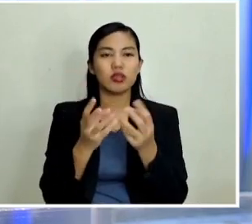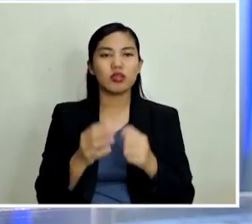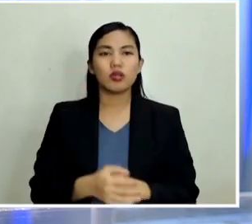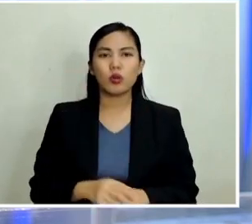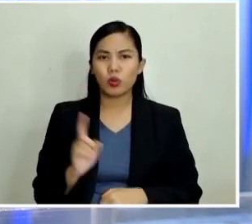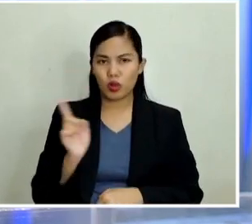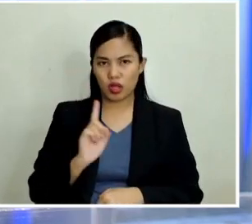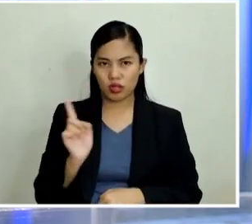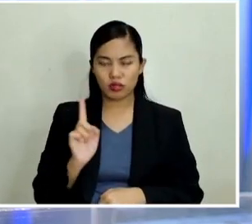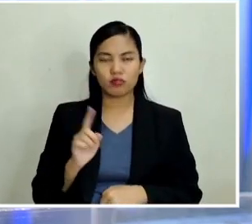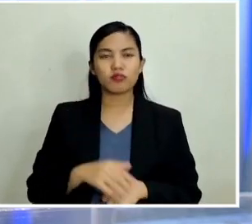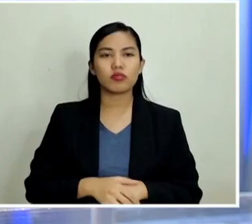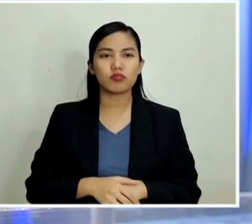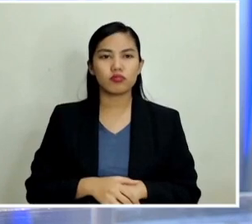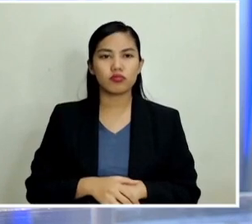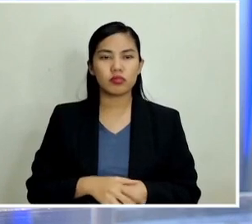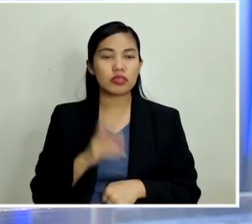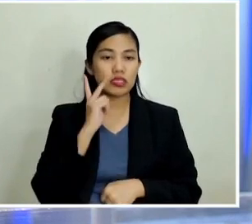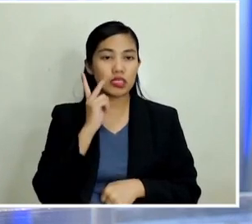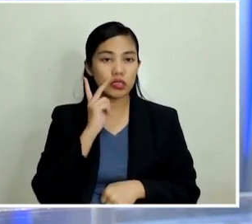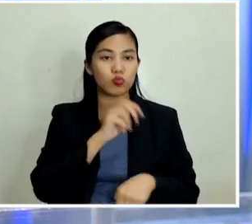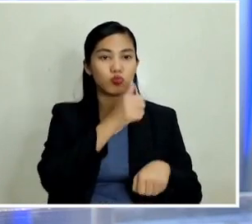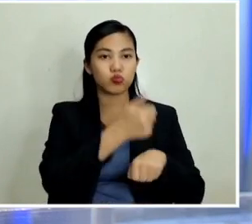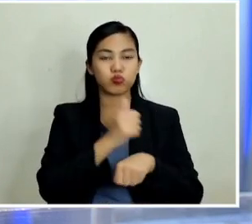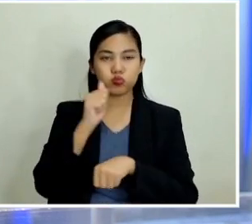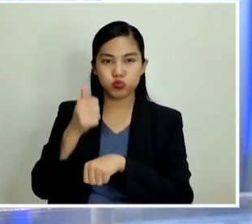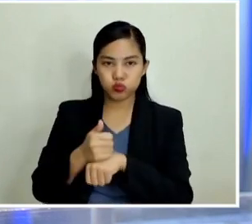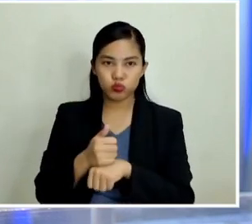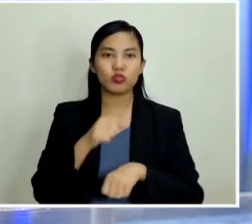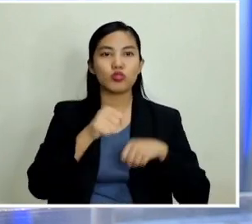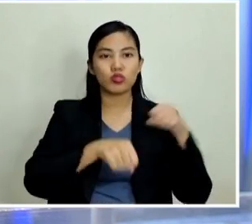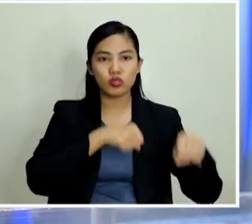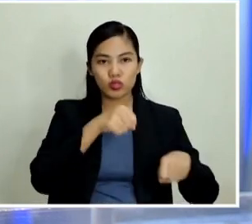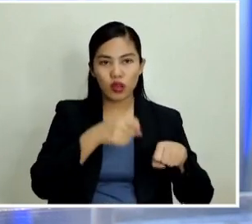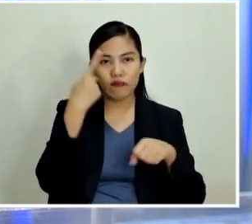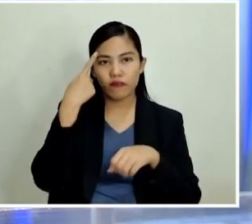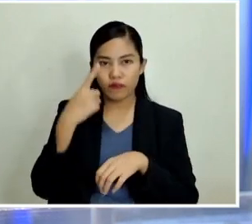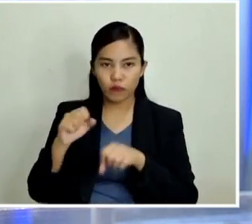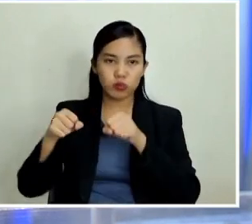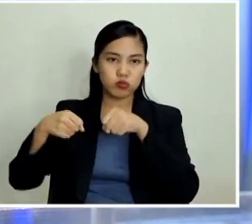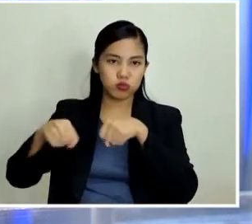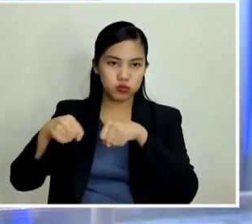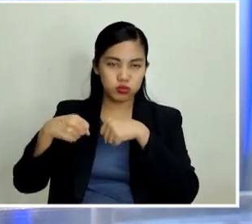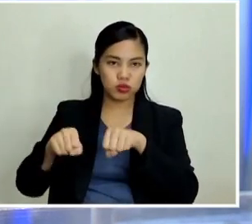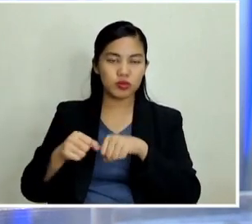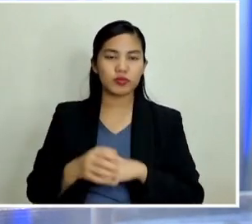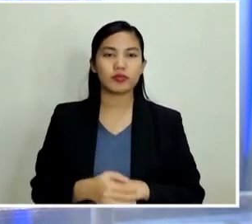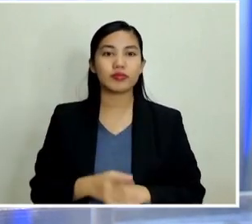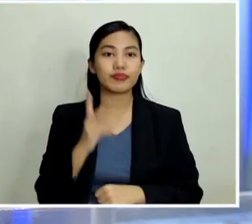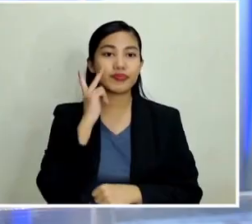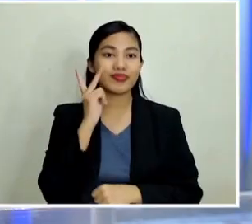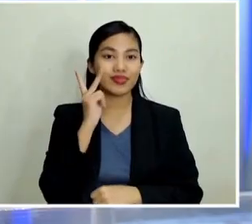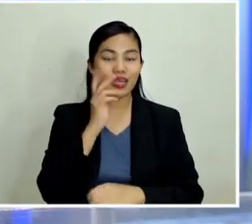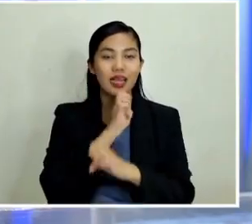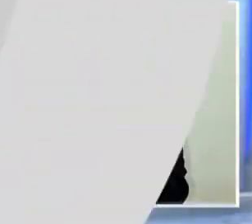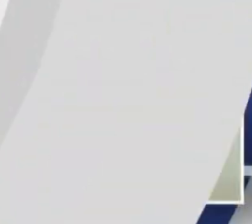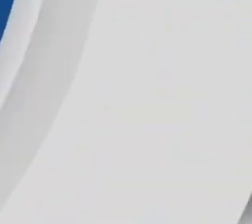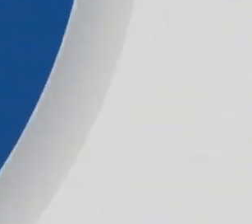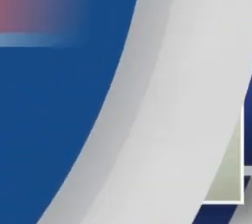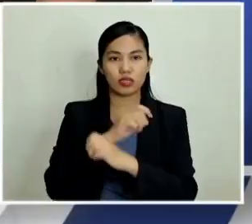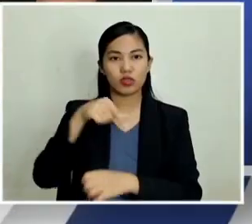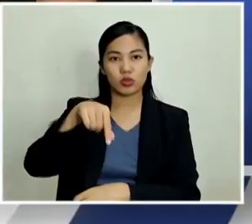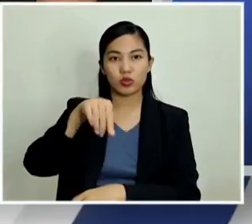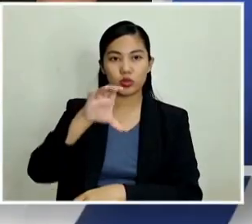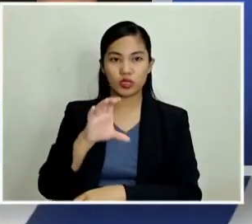motorsiklo kasabay po ng pagbabalik ng face-to-face classes. At live mula sa North EDSA sa Quezon City, nagpapatrol,